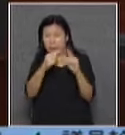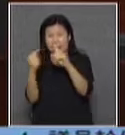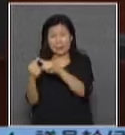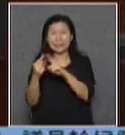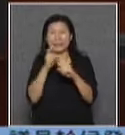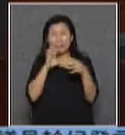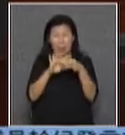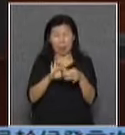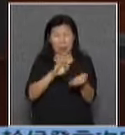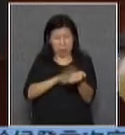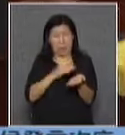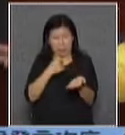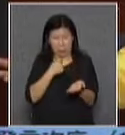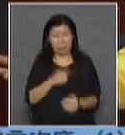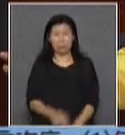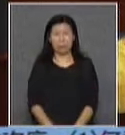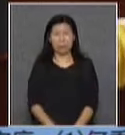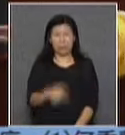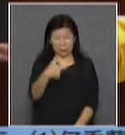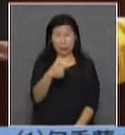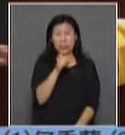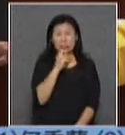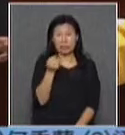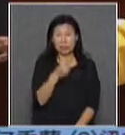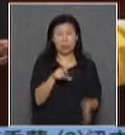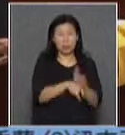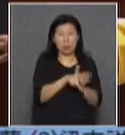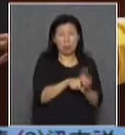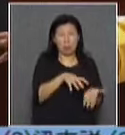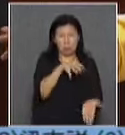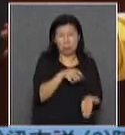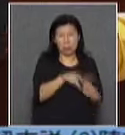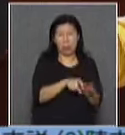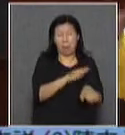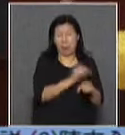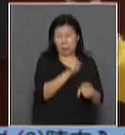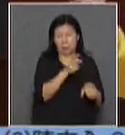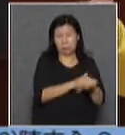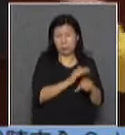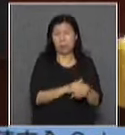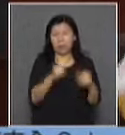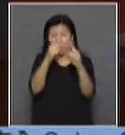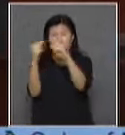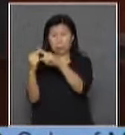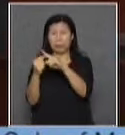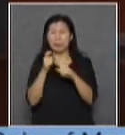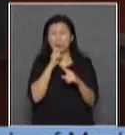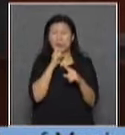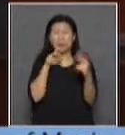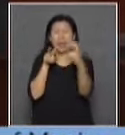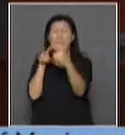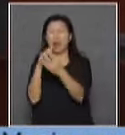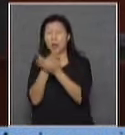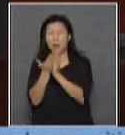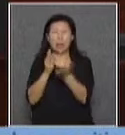醫療上嘅需要。資源喺度就儲埋，係咪，市民面對嘅苦楚，特別醫